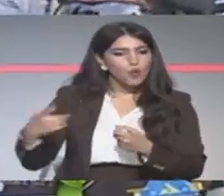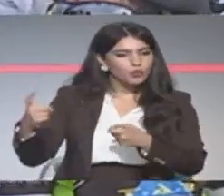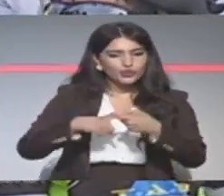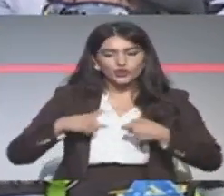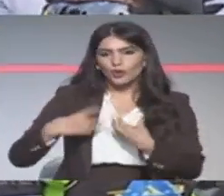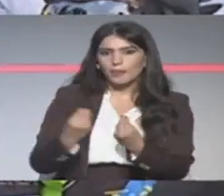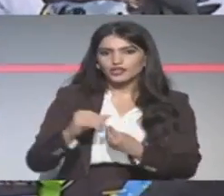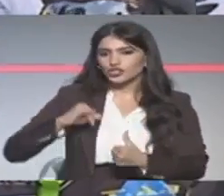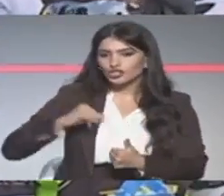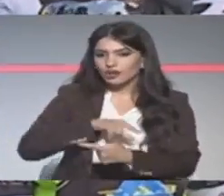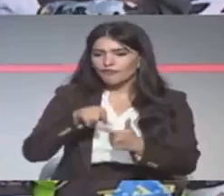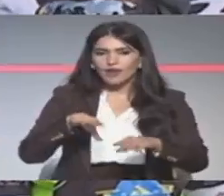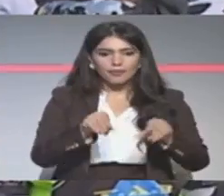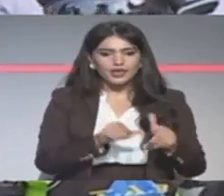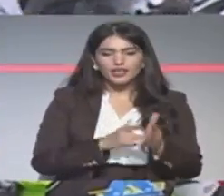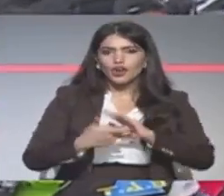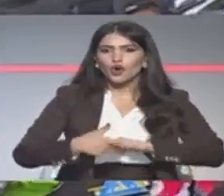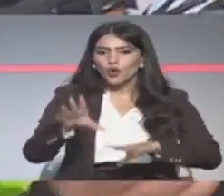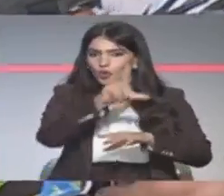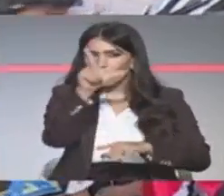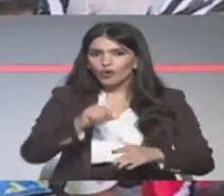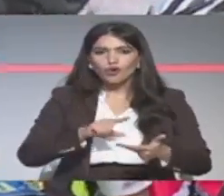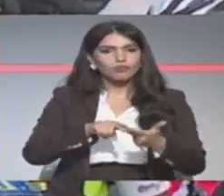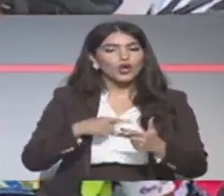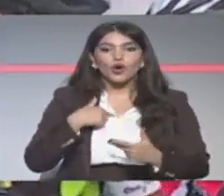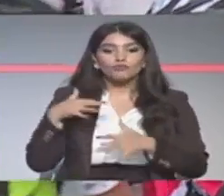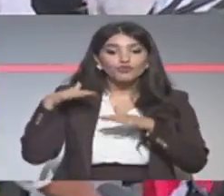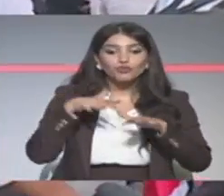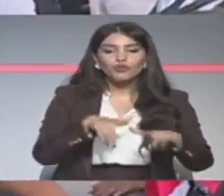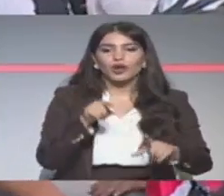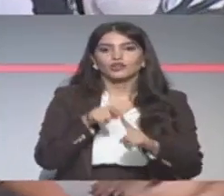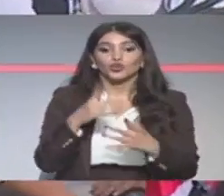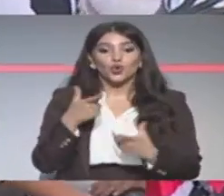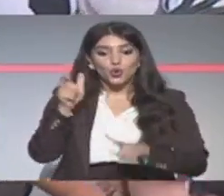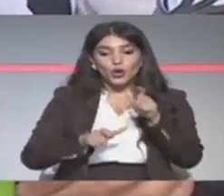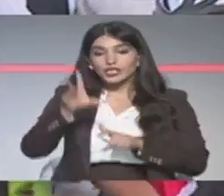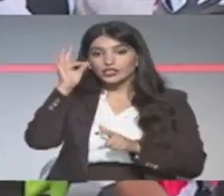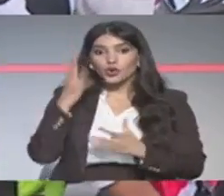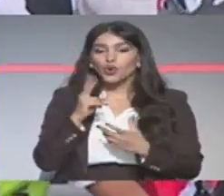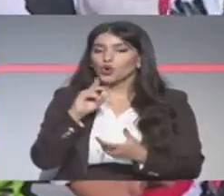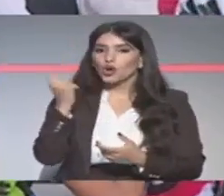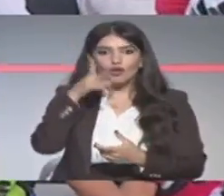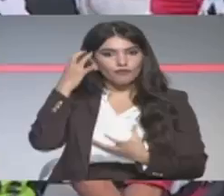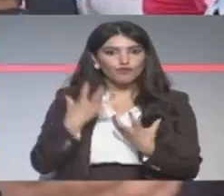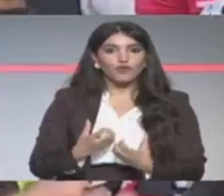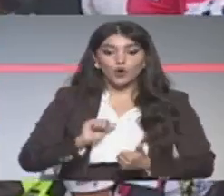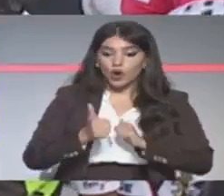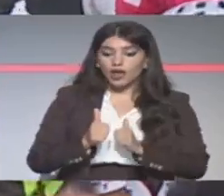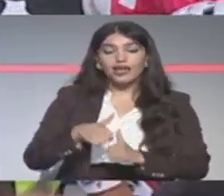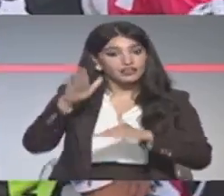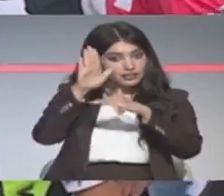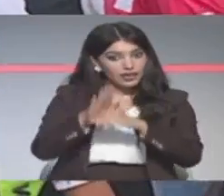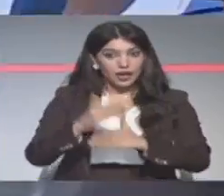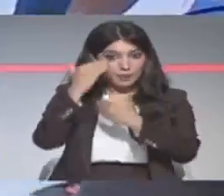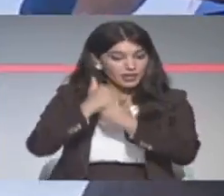الشباب وتلم العائلات وتلم الجهات الكل باش ننشطوا. التوانسه يحبوا الرياضه، والرياضه هي وسيله للمناعه